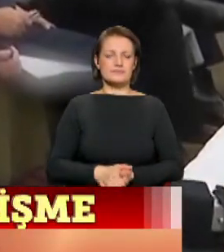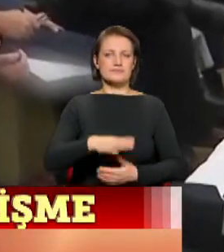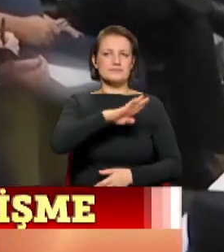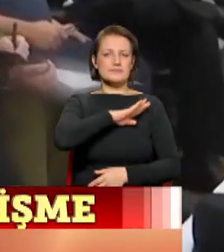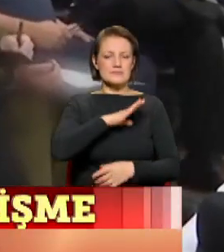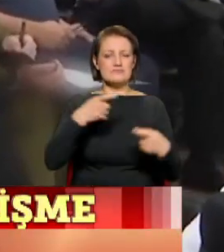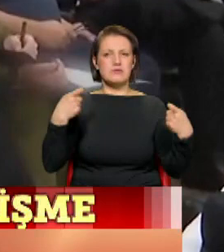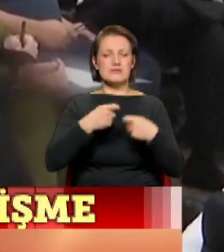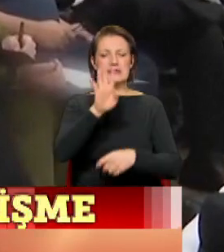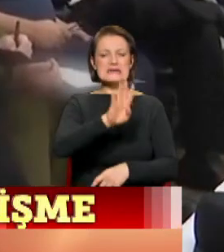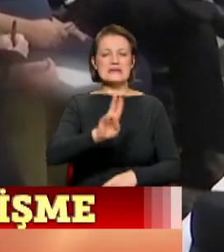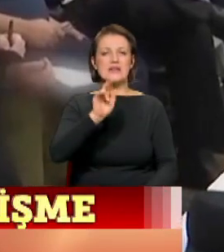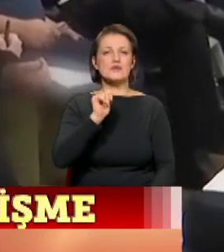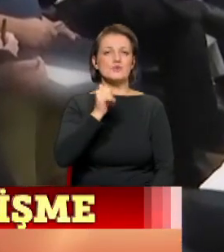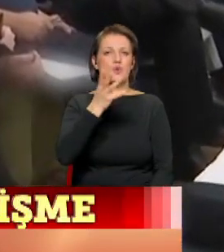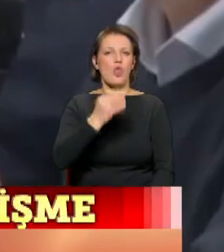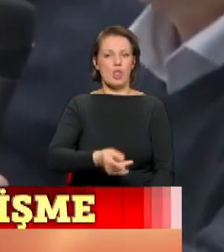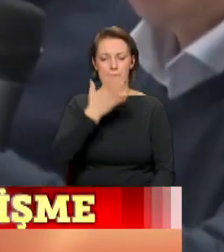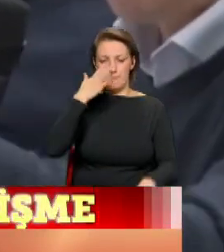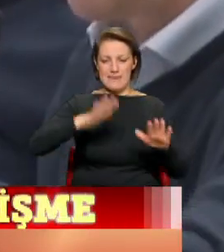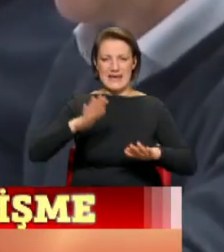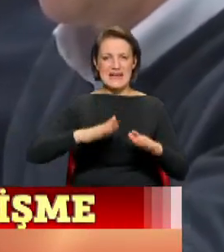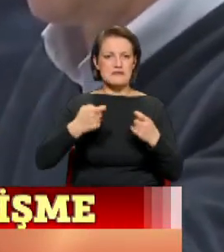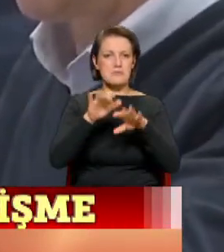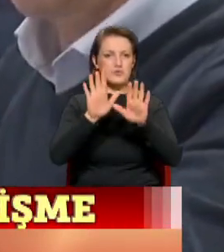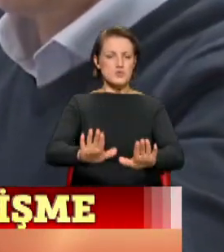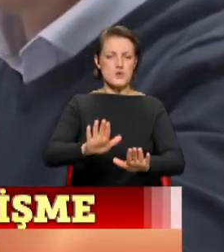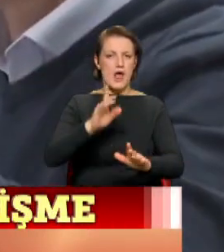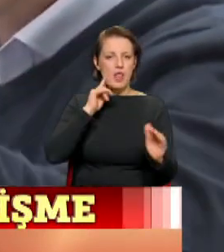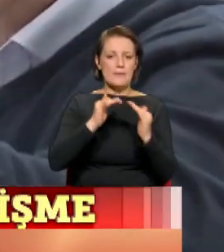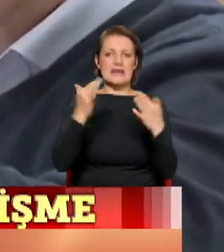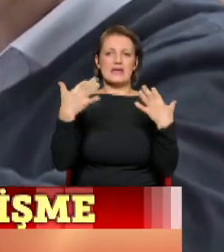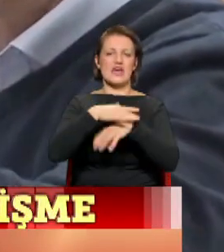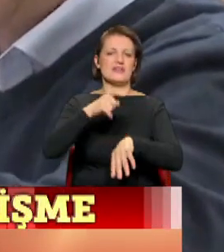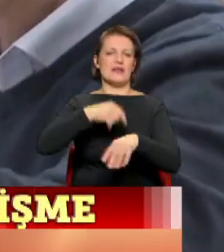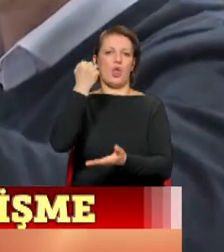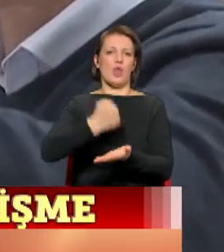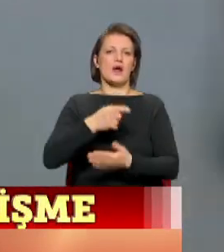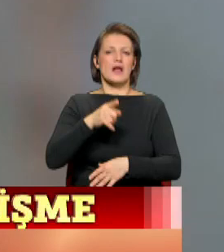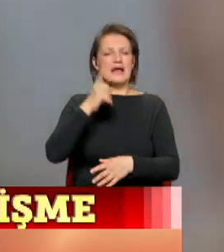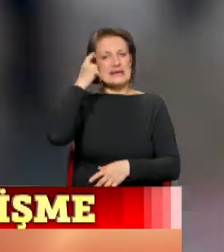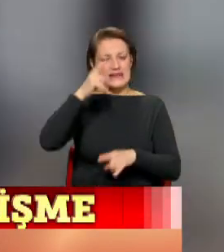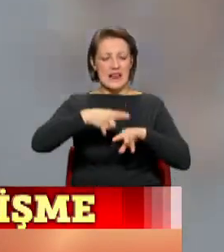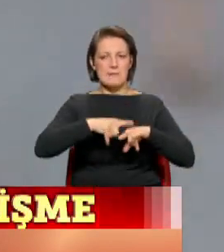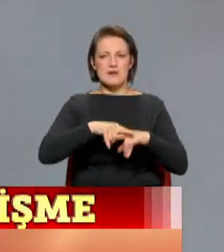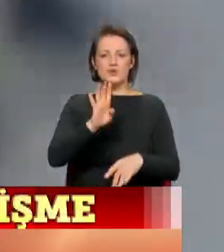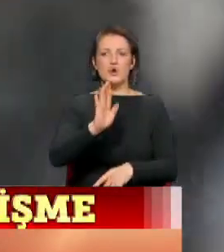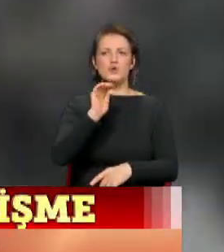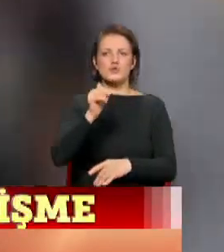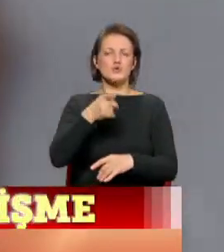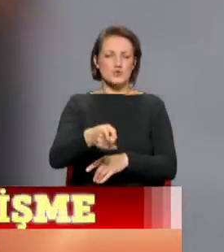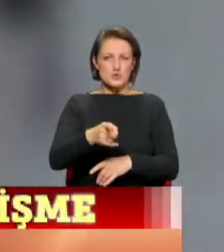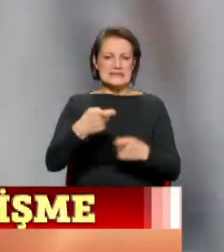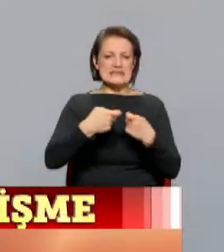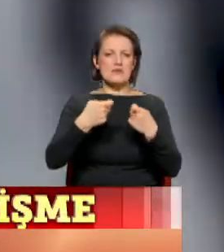Gazze'de çatışmalar 47. gününe girerken beklenen ateşkes anlaşması gece saatlerinde onaylandı. İsrail ve Hamas 4 günlük